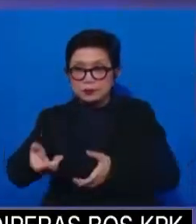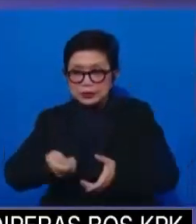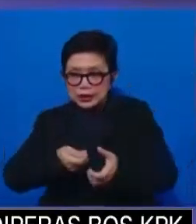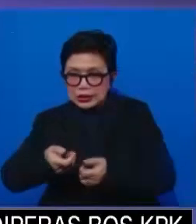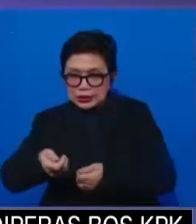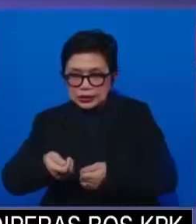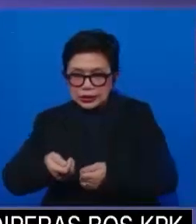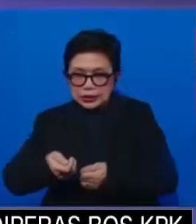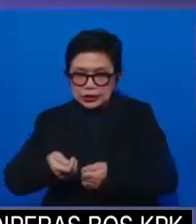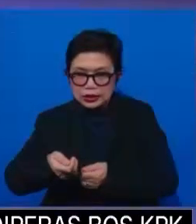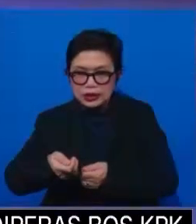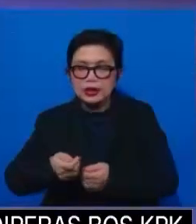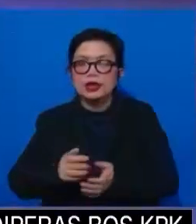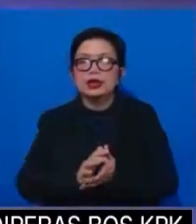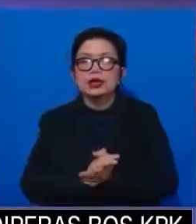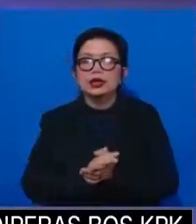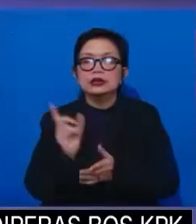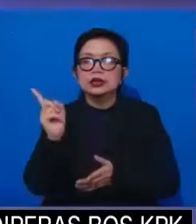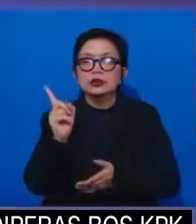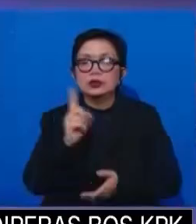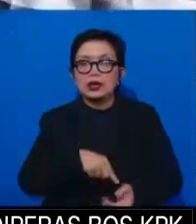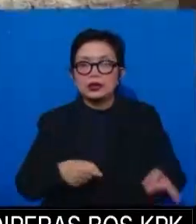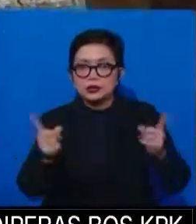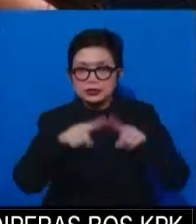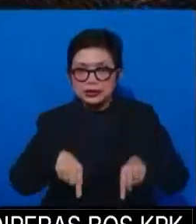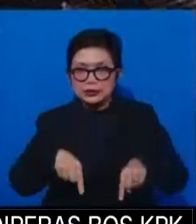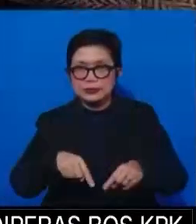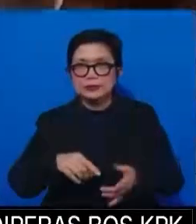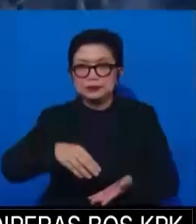dalam sehari menjadi. Ini dia liputannya.